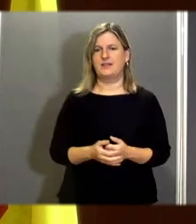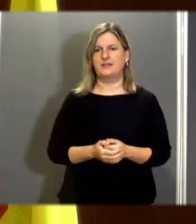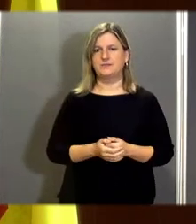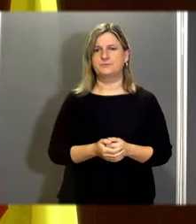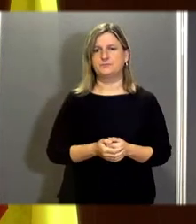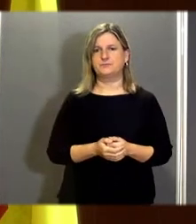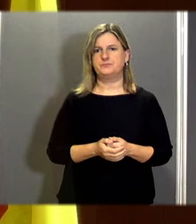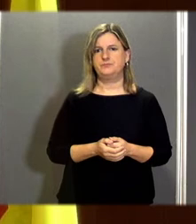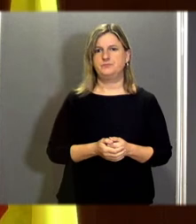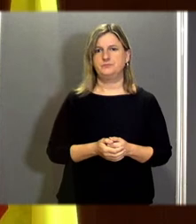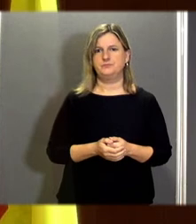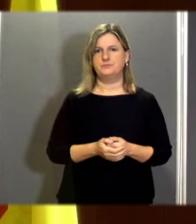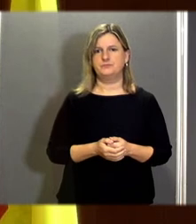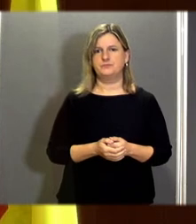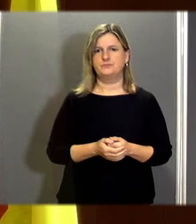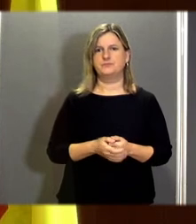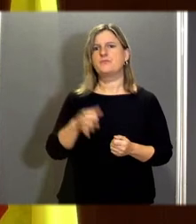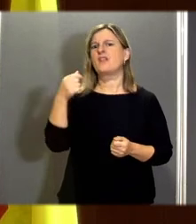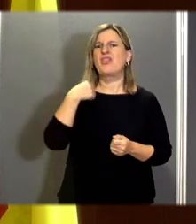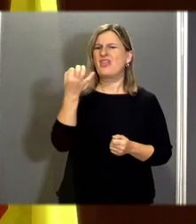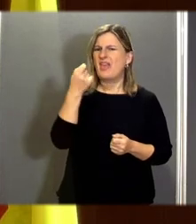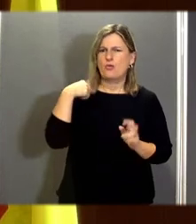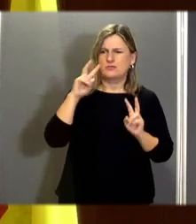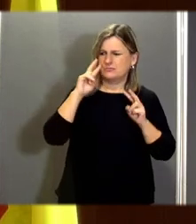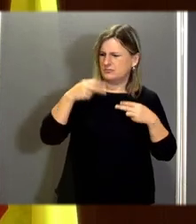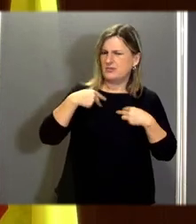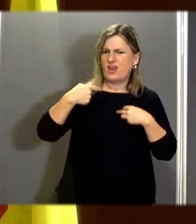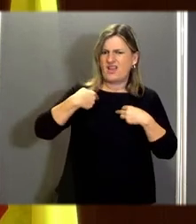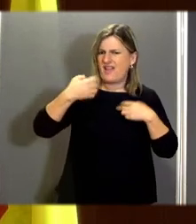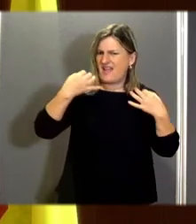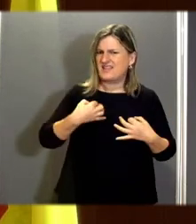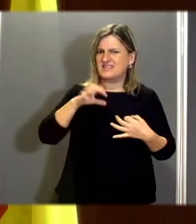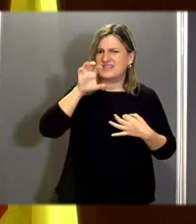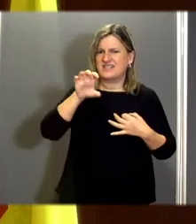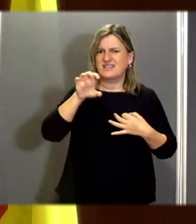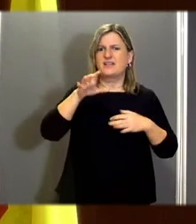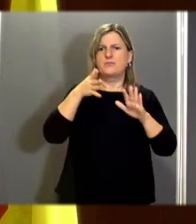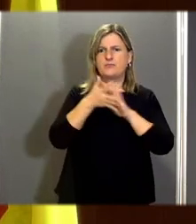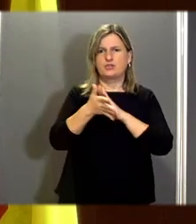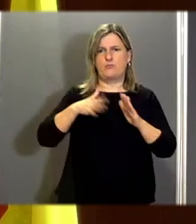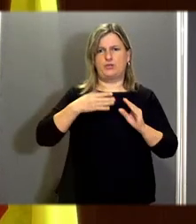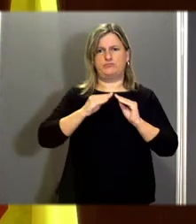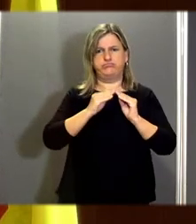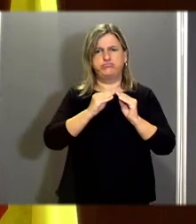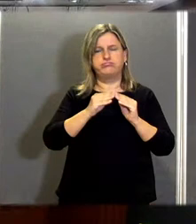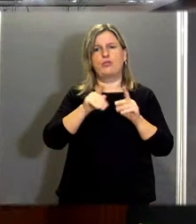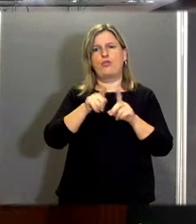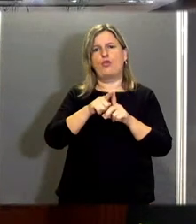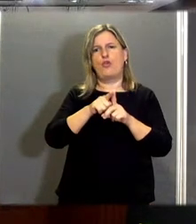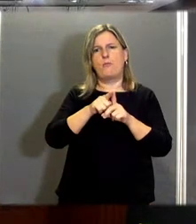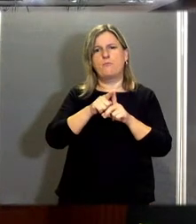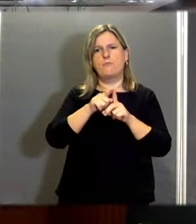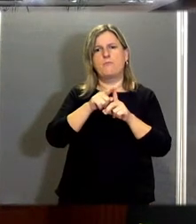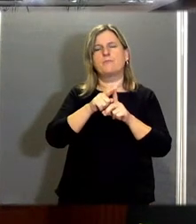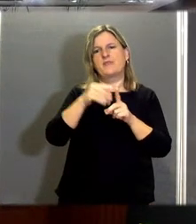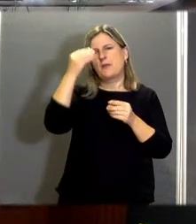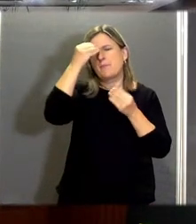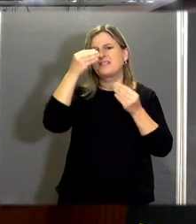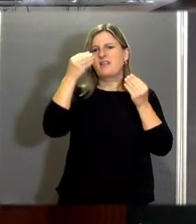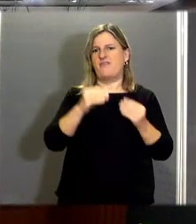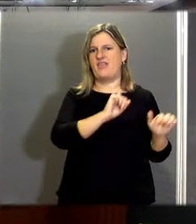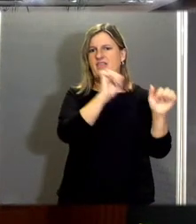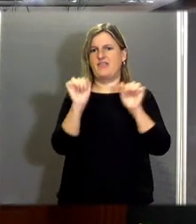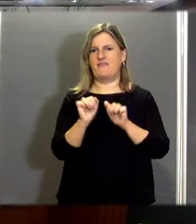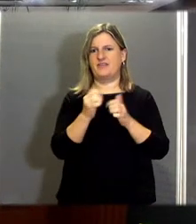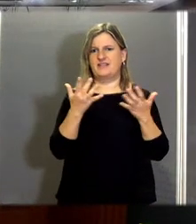Veure's i creure's com un estat comporta pensar també en clau de defensa. I fins aquí seria el resum